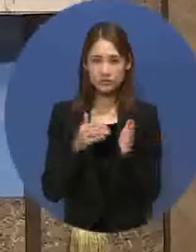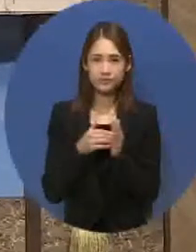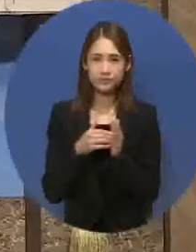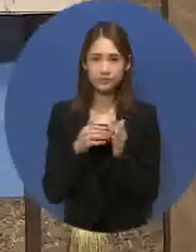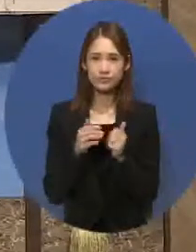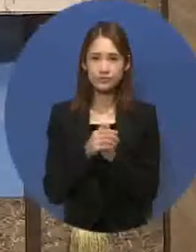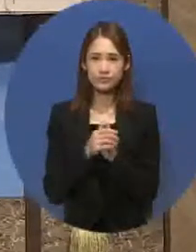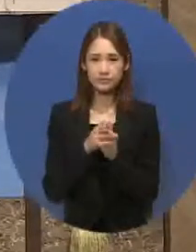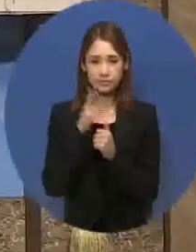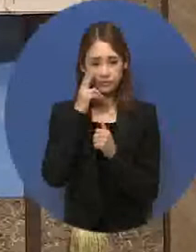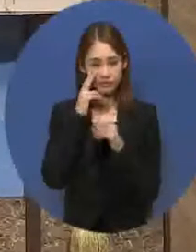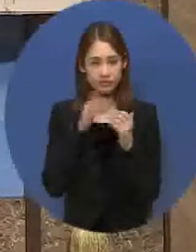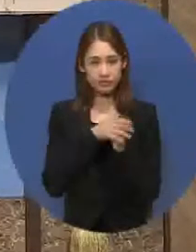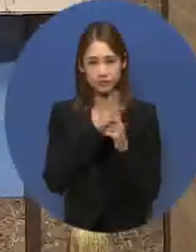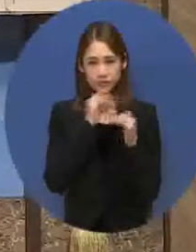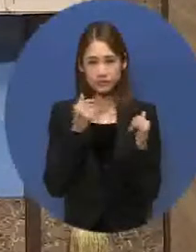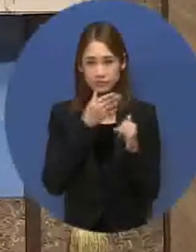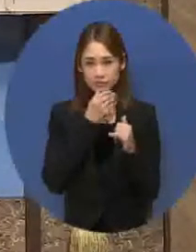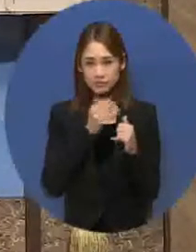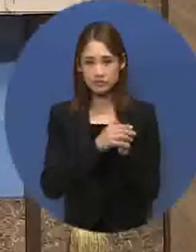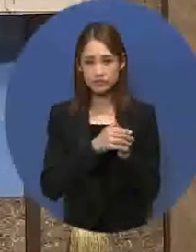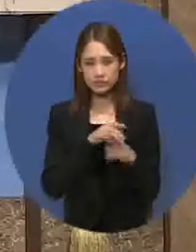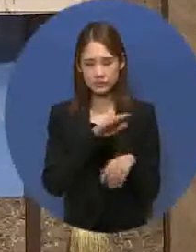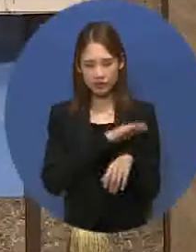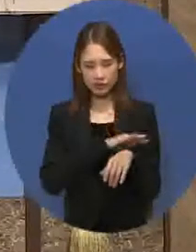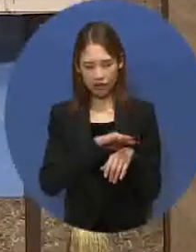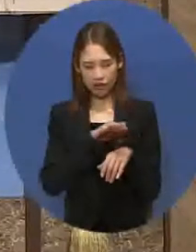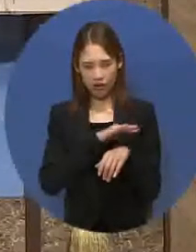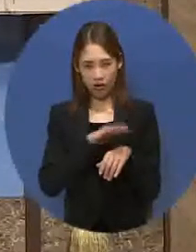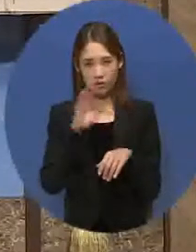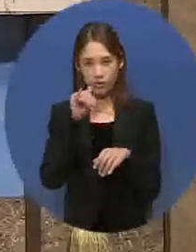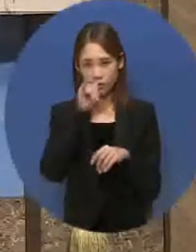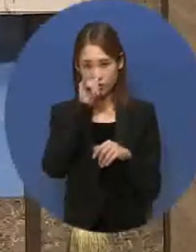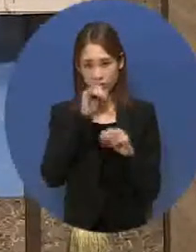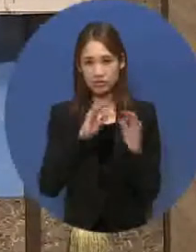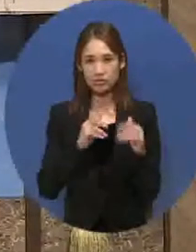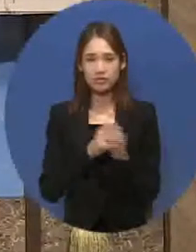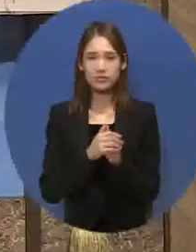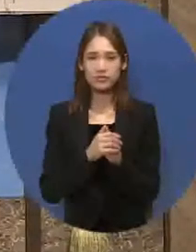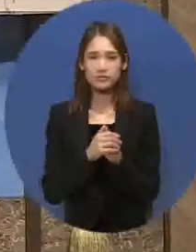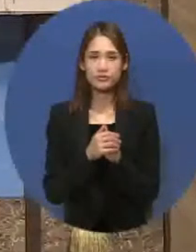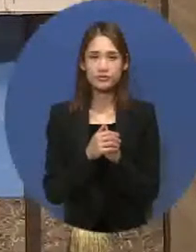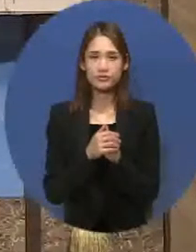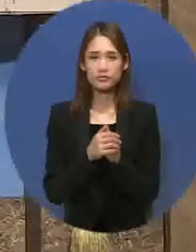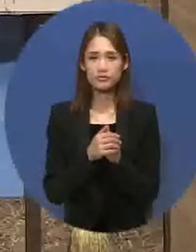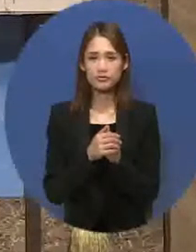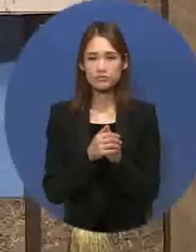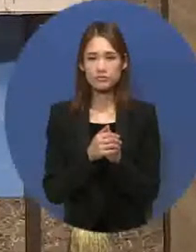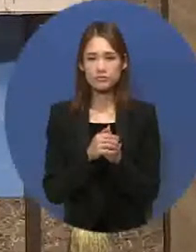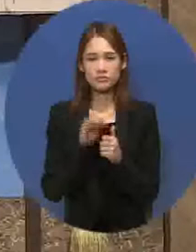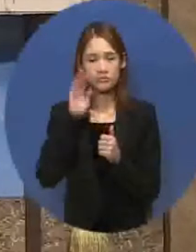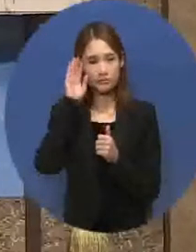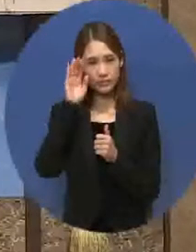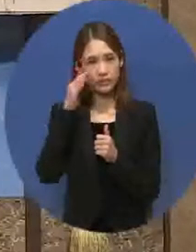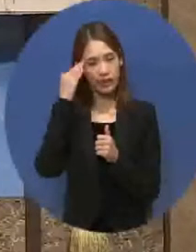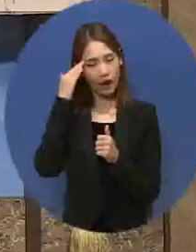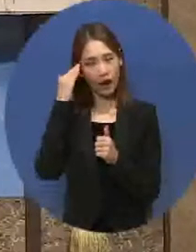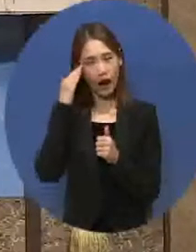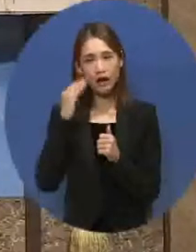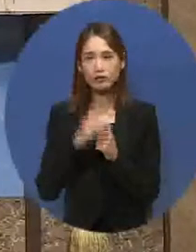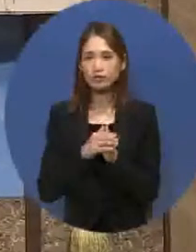미국은 노인복지가 굉장히 잘 돼 있는 그런 나라가 돼 있습니다. 그래서 앞으로